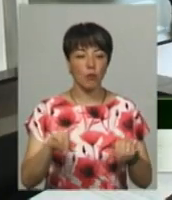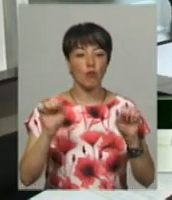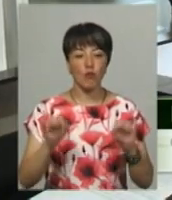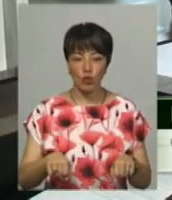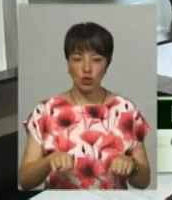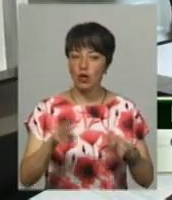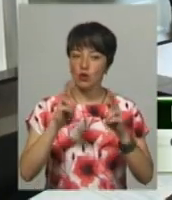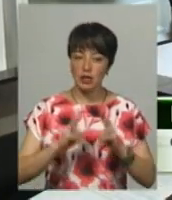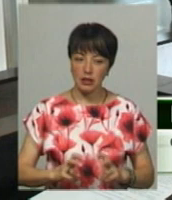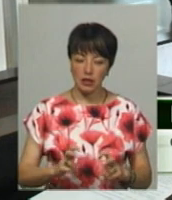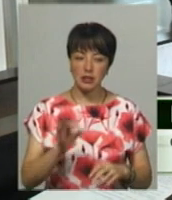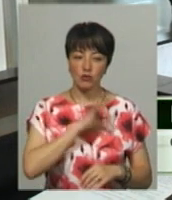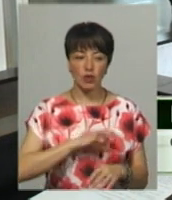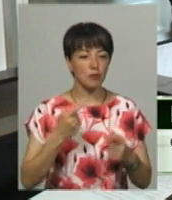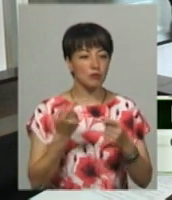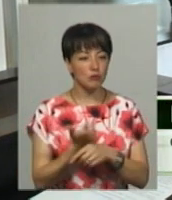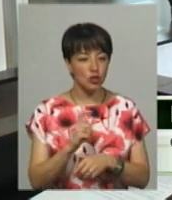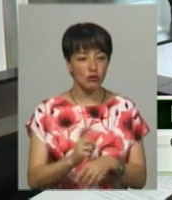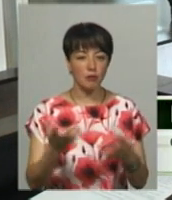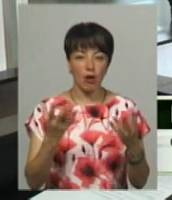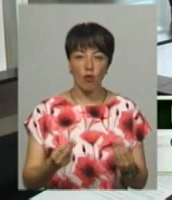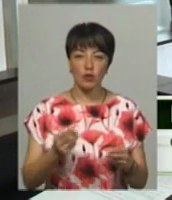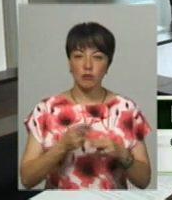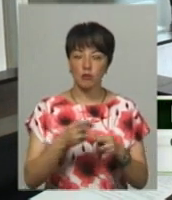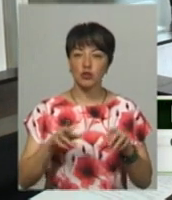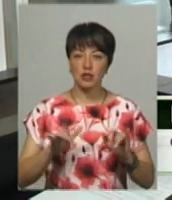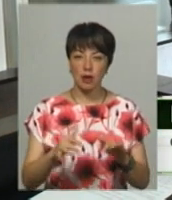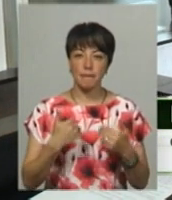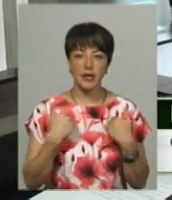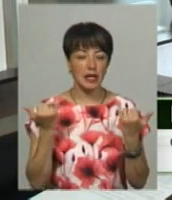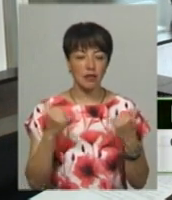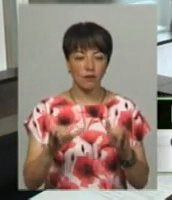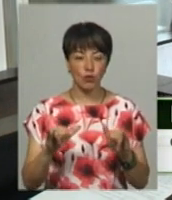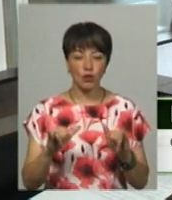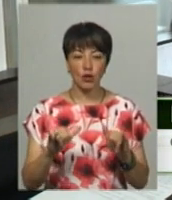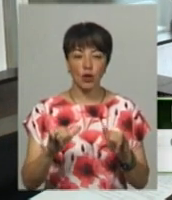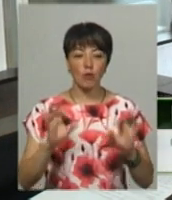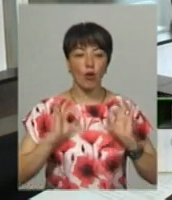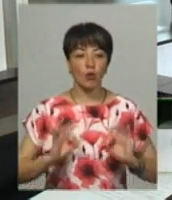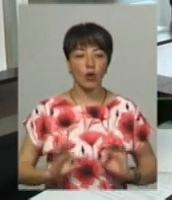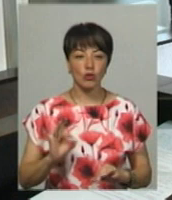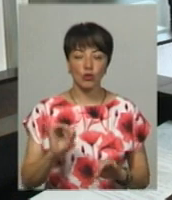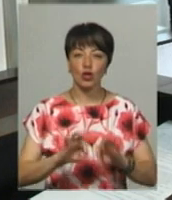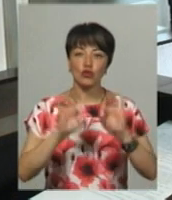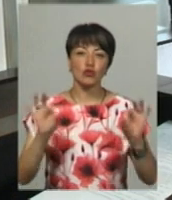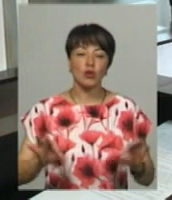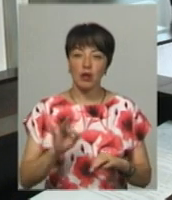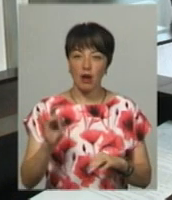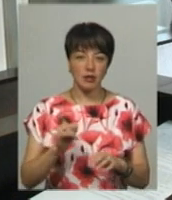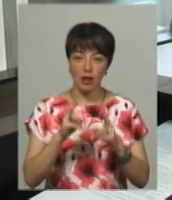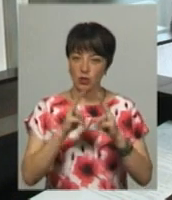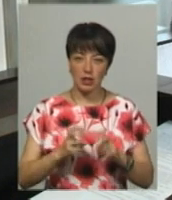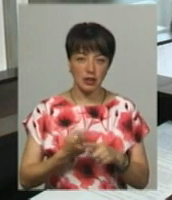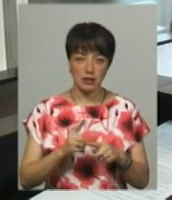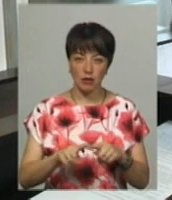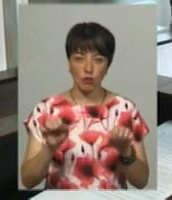можна розглядати можливість застосування більш м'якого запобіжного заходу. Мене дивує, чому прокуратура жодного разу не розглядала